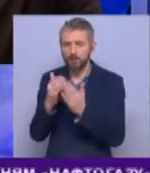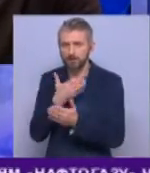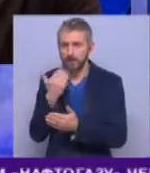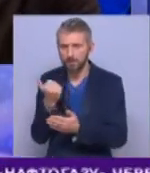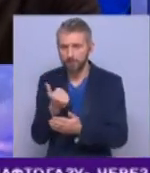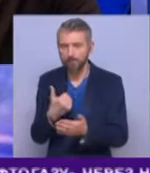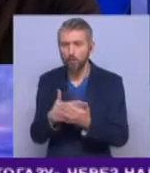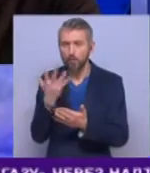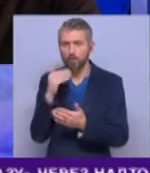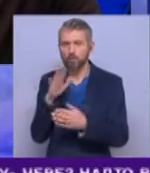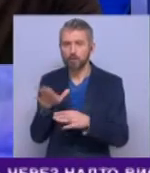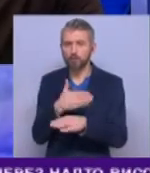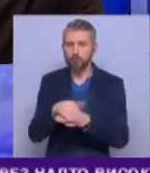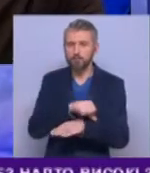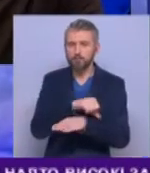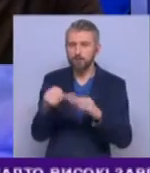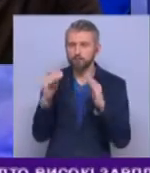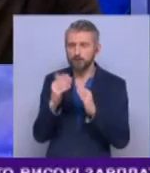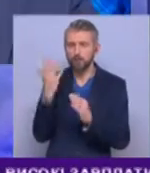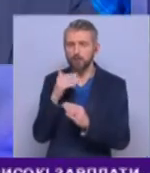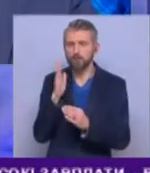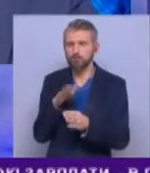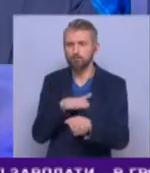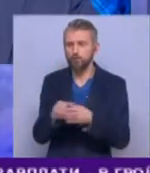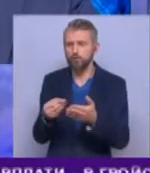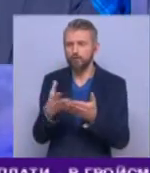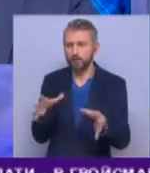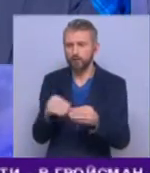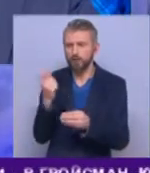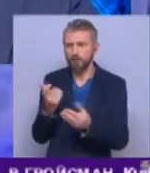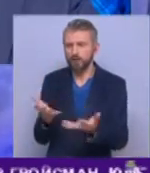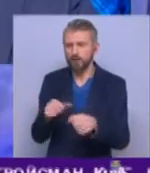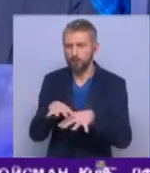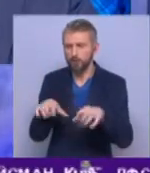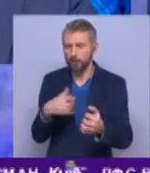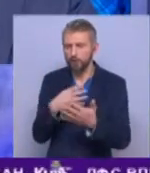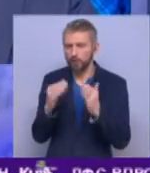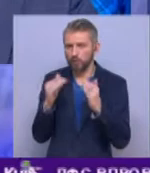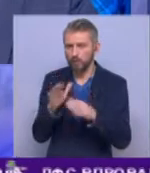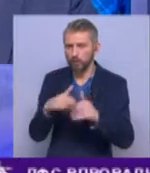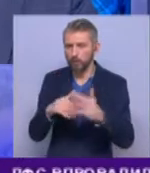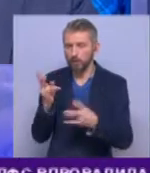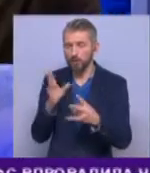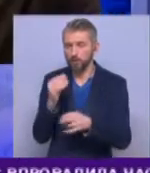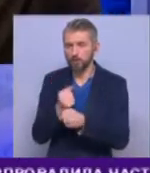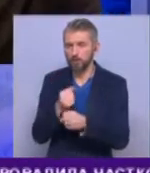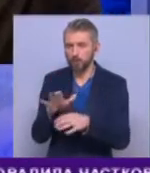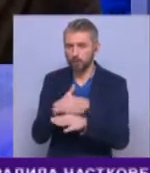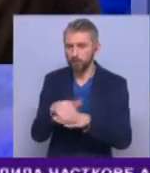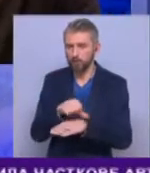І от коли буде розподіл меж будинків, коли повноцінно співвласники візьмуть владу в своїх будинках в руки, треба буде зробити розподіл